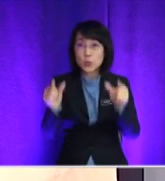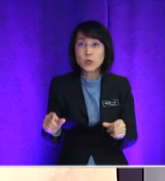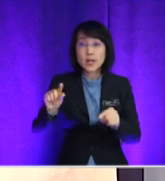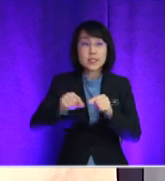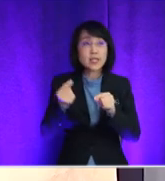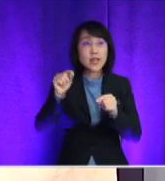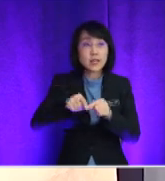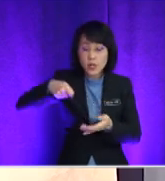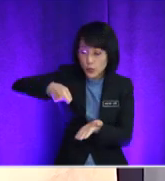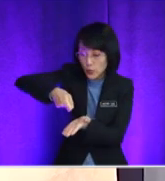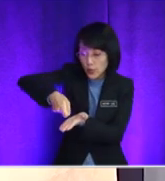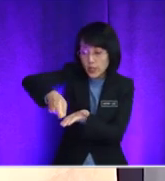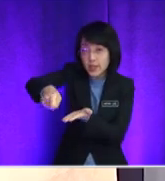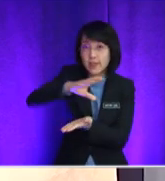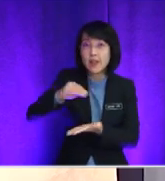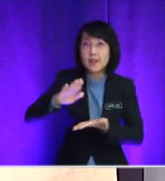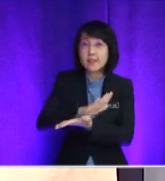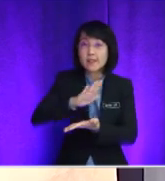dan kertas